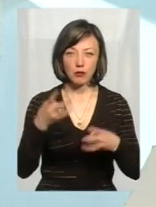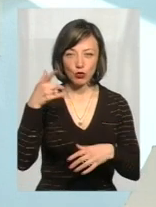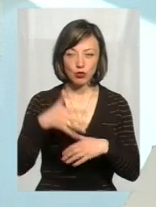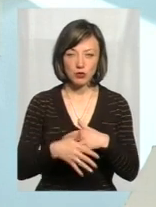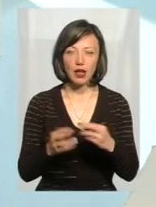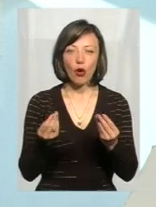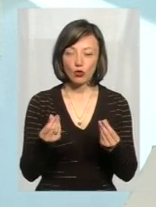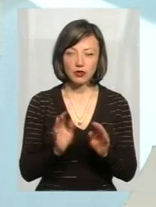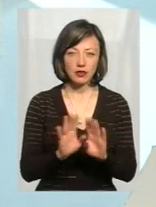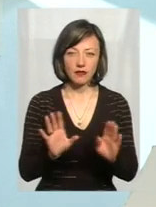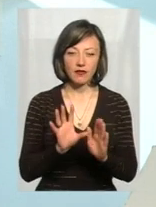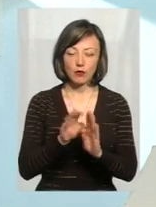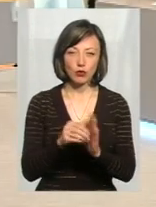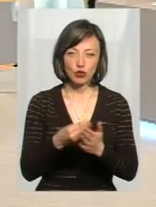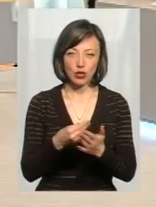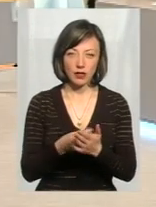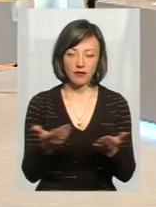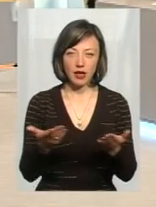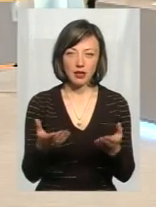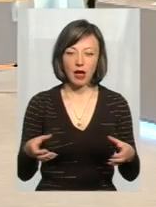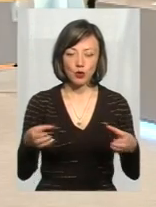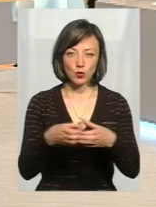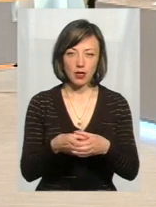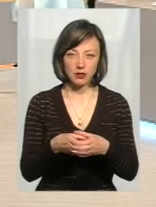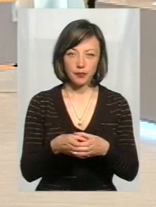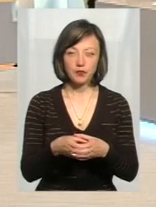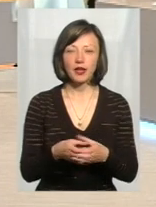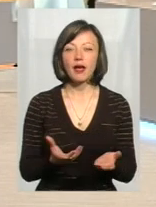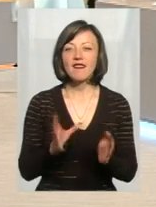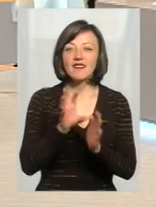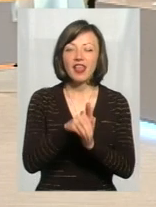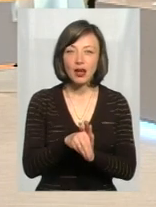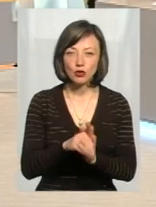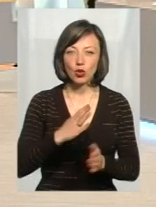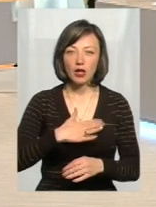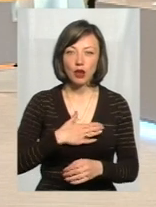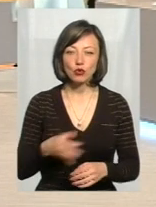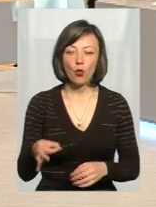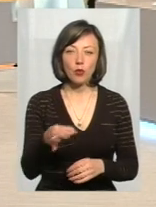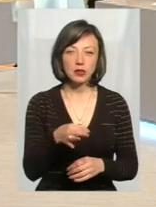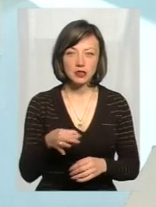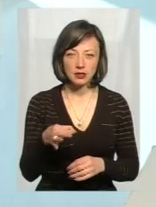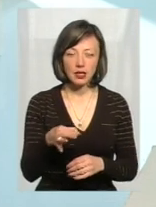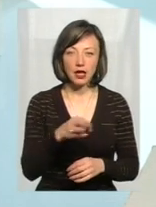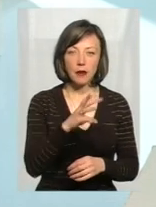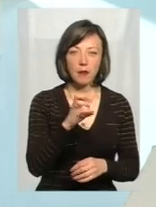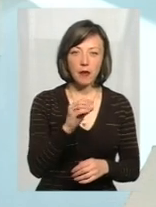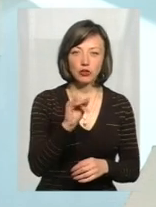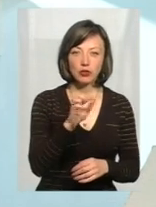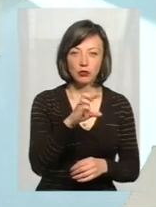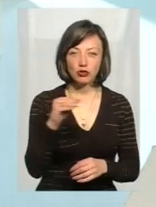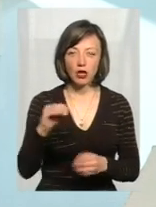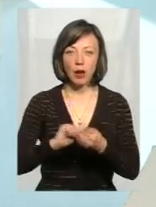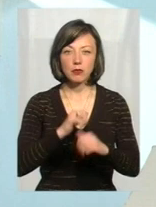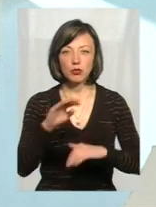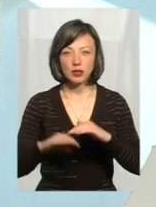саме грошові внески бюджетів в якісь асоціації. Внесок нашої області і Меджибожа, і